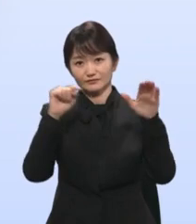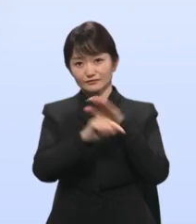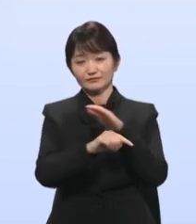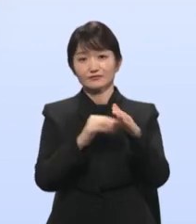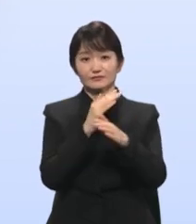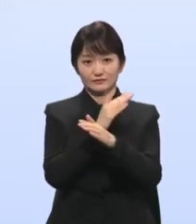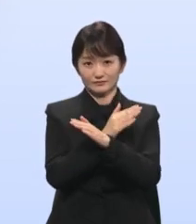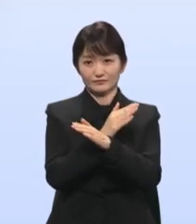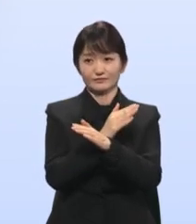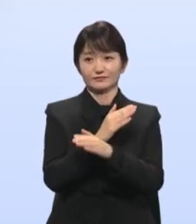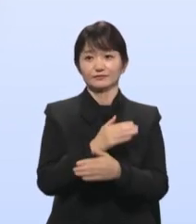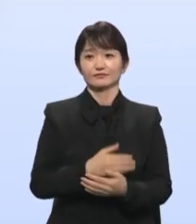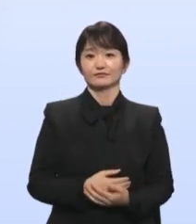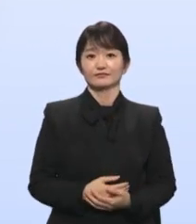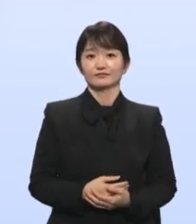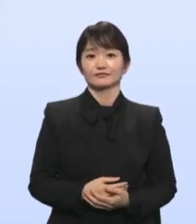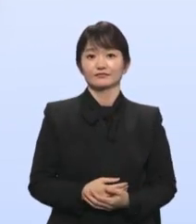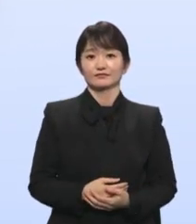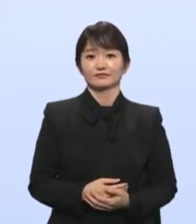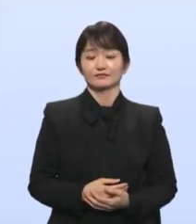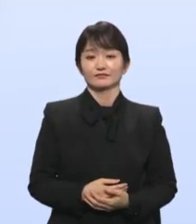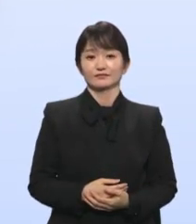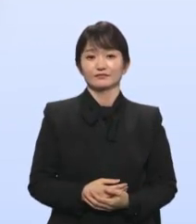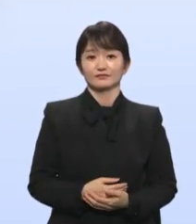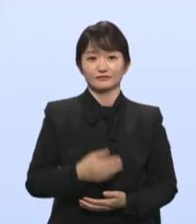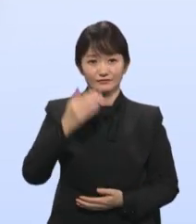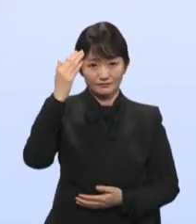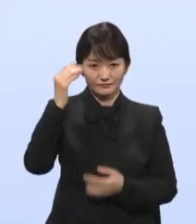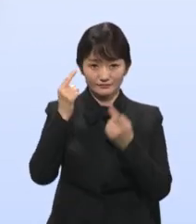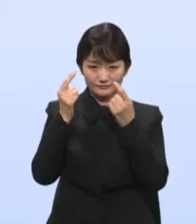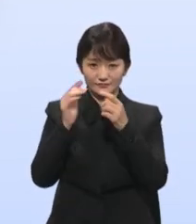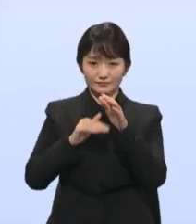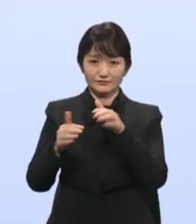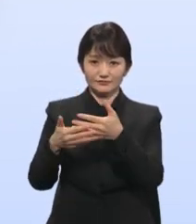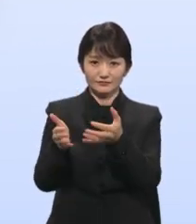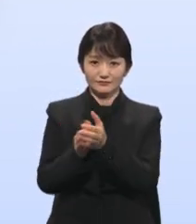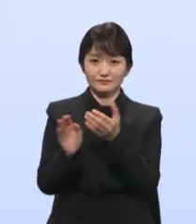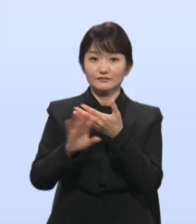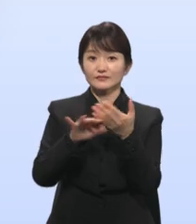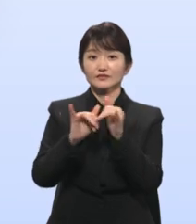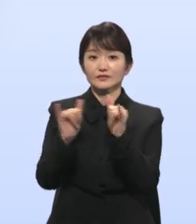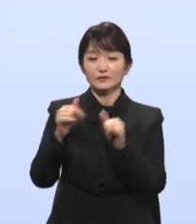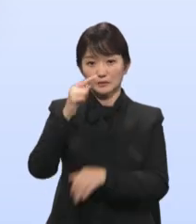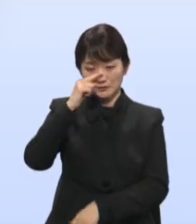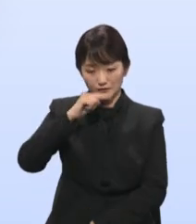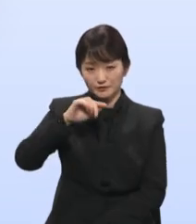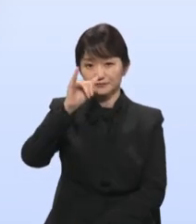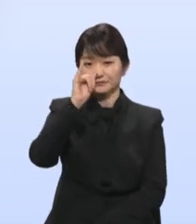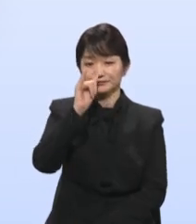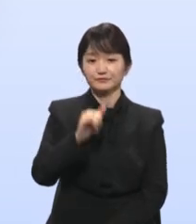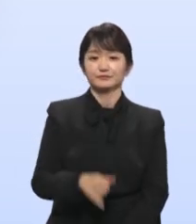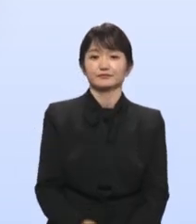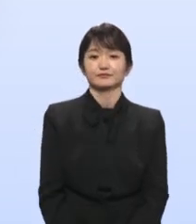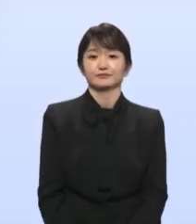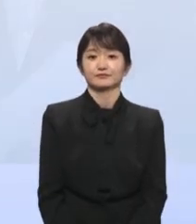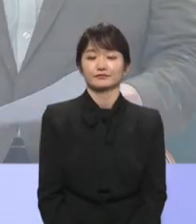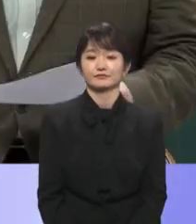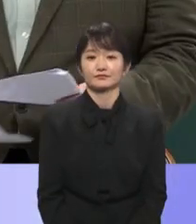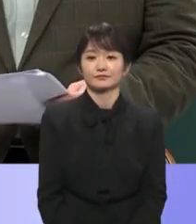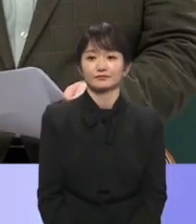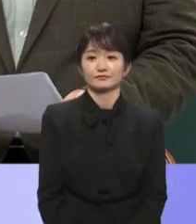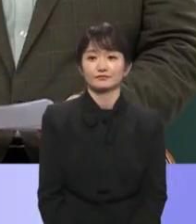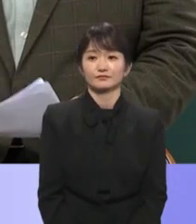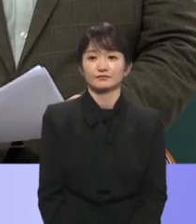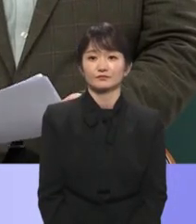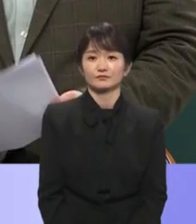금지라 한국관광공사 외국인 뭐 태국 저런 키워드들이 좀 보이는 상황 보시면 될 거 같습니다